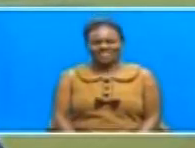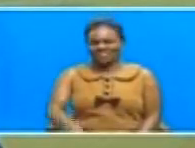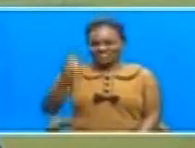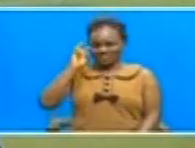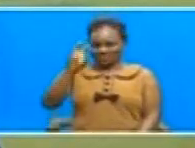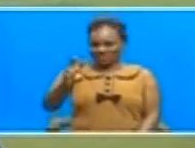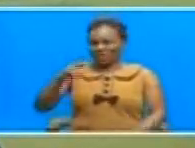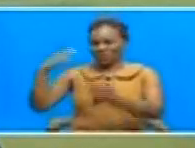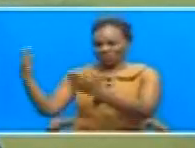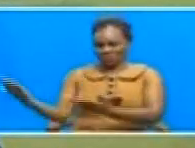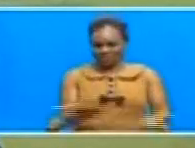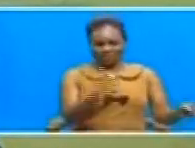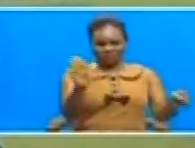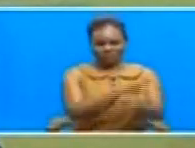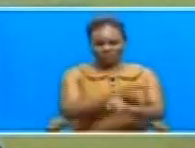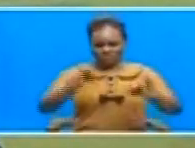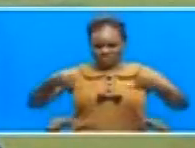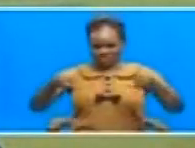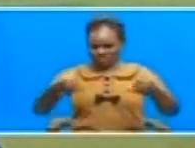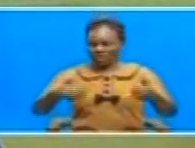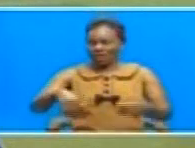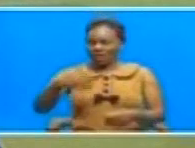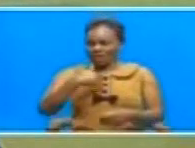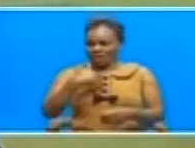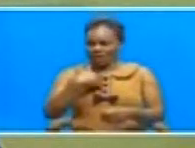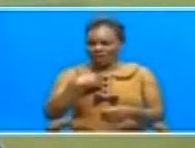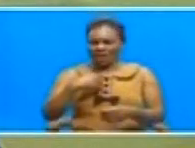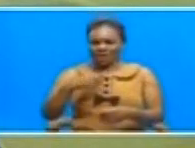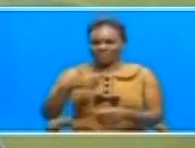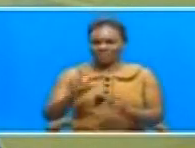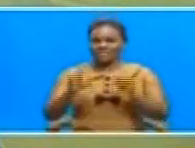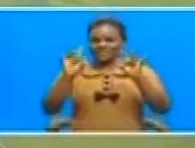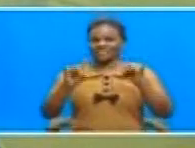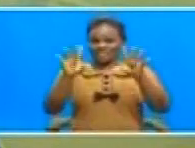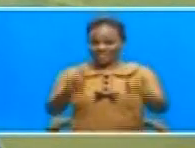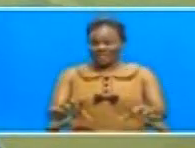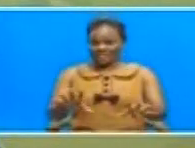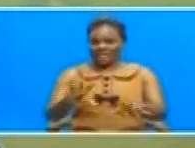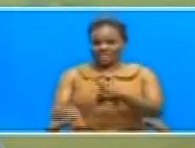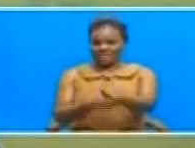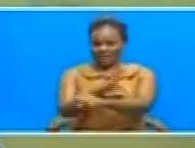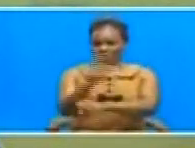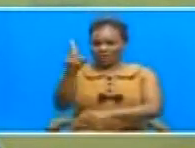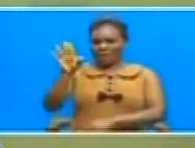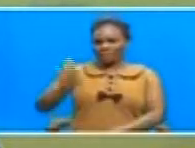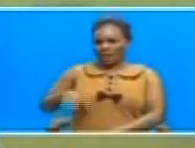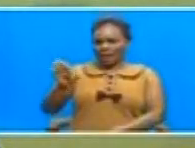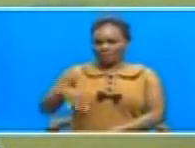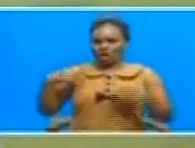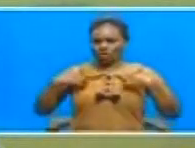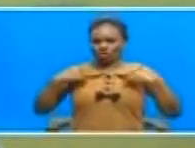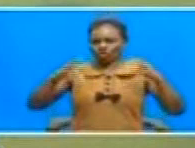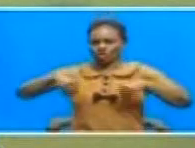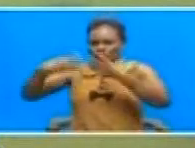Na mtazamaji, karibu kwa taarifa kamili. Kulikuwa na kioja mjini Kitengela pale mwanamke mmoja alipomvua nguo